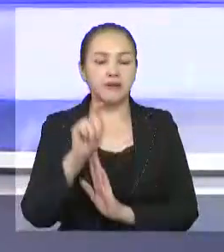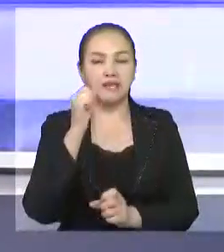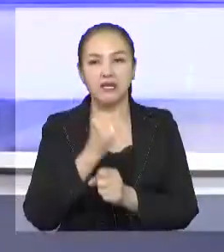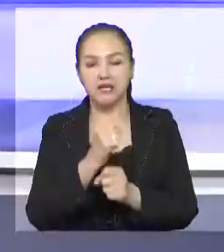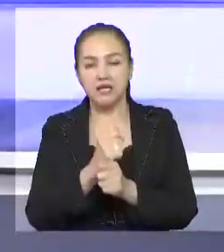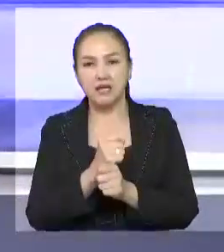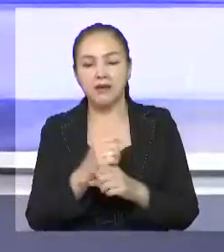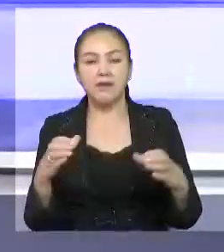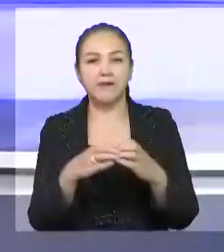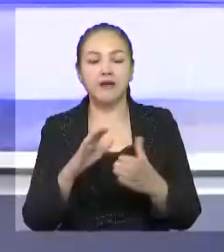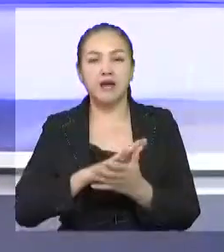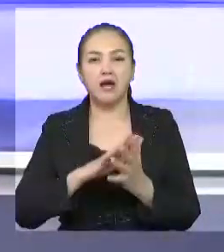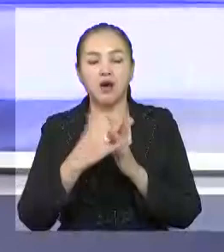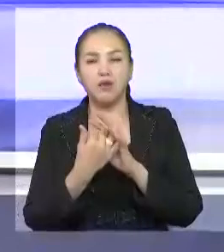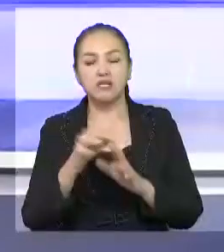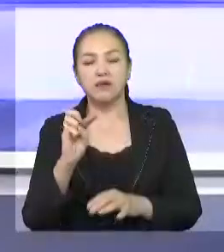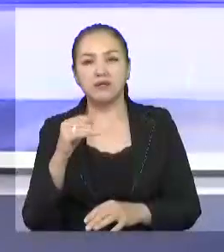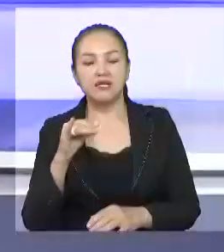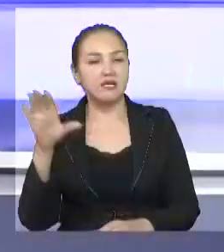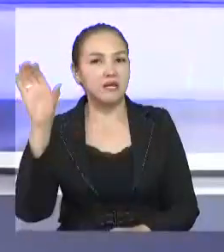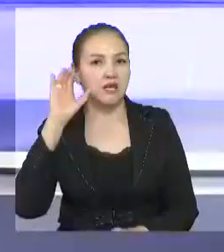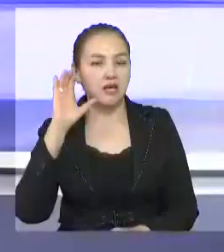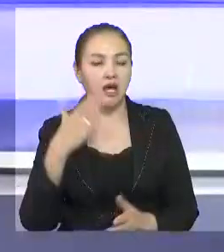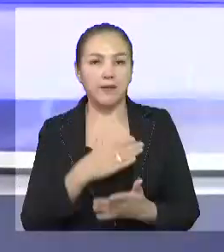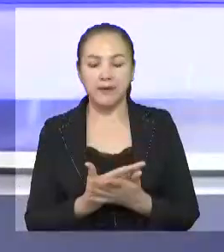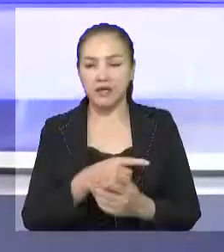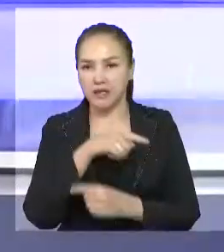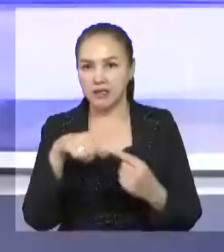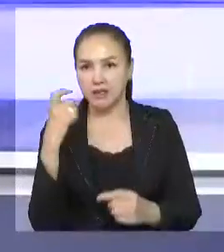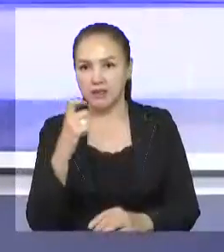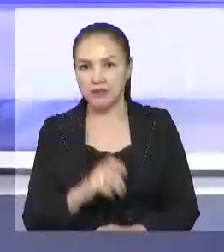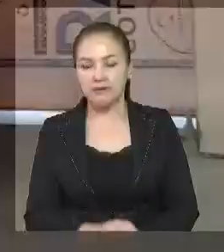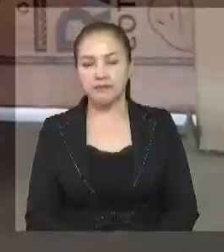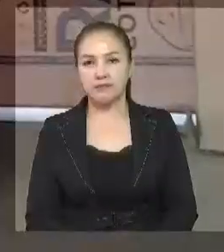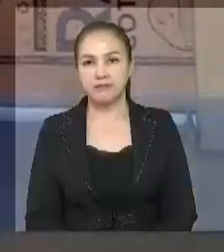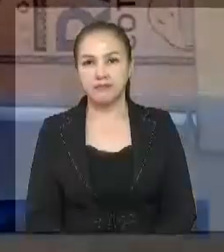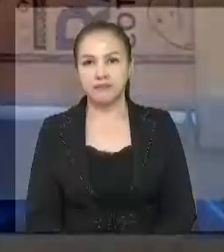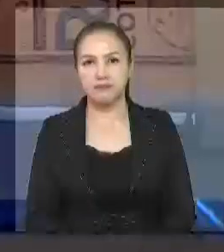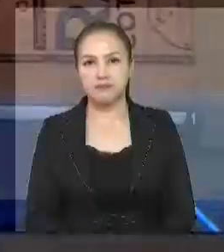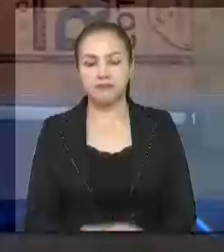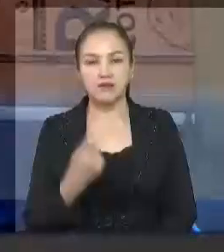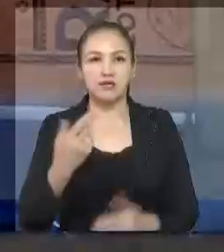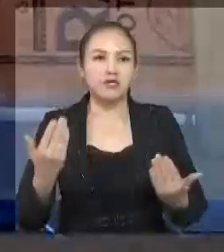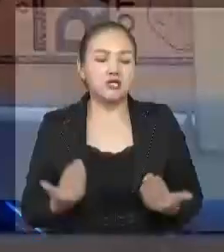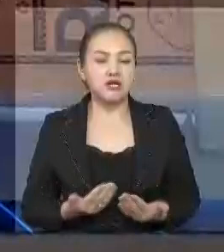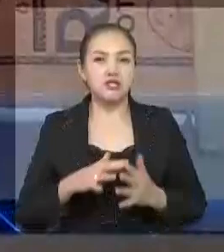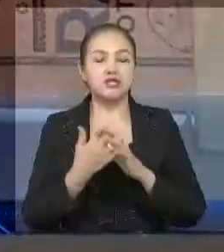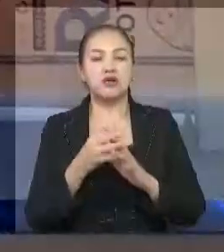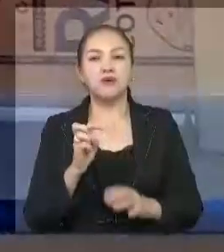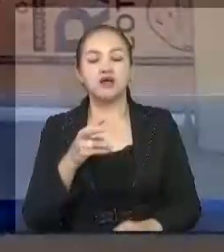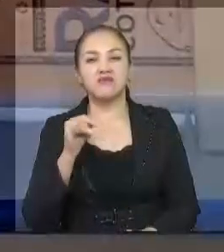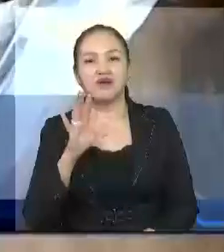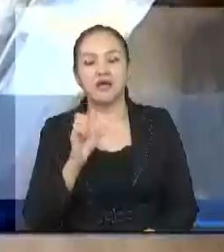деятельность в рамках проекта «Аула Манате» и выслушал предложения предпринимателей. Одна из жителей села Саржар